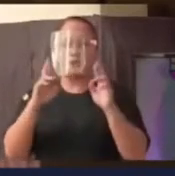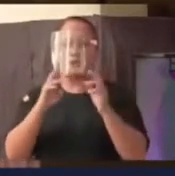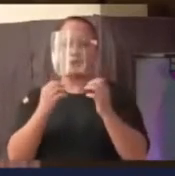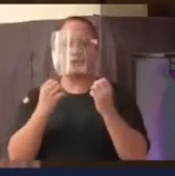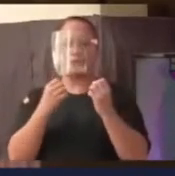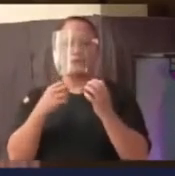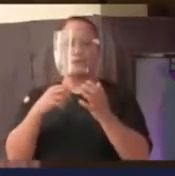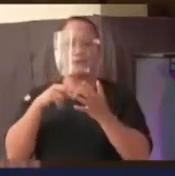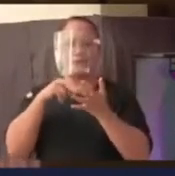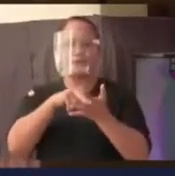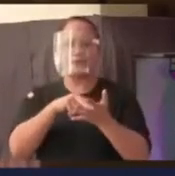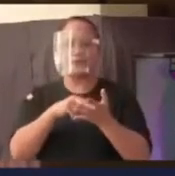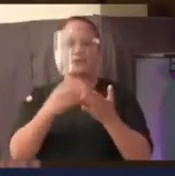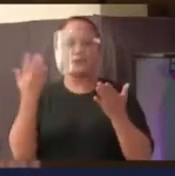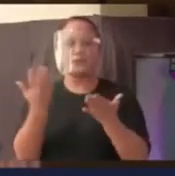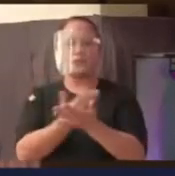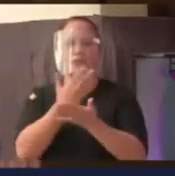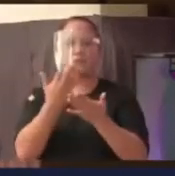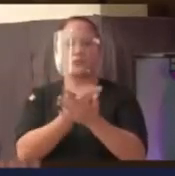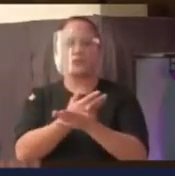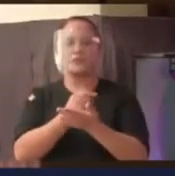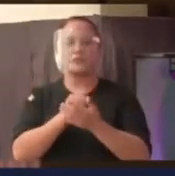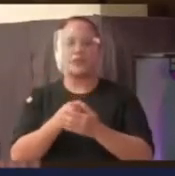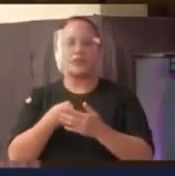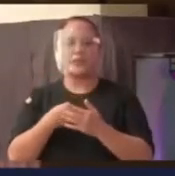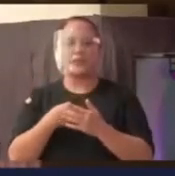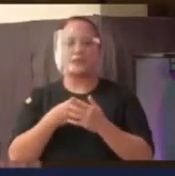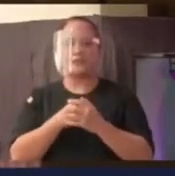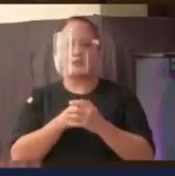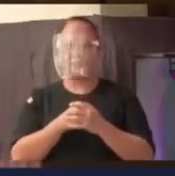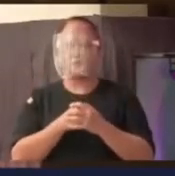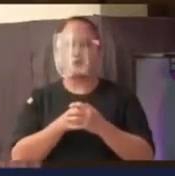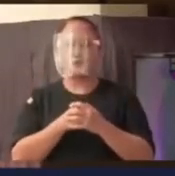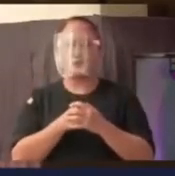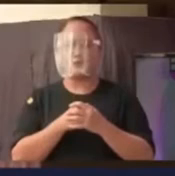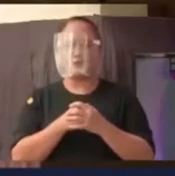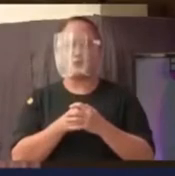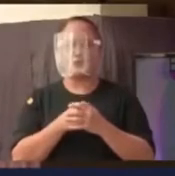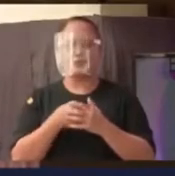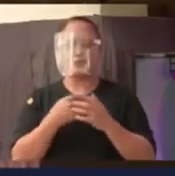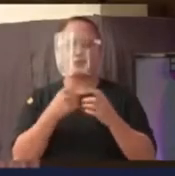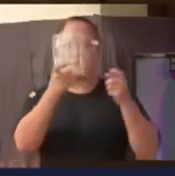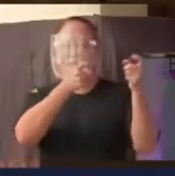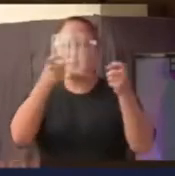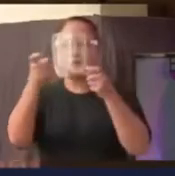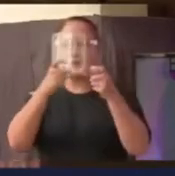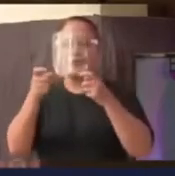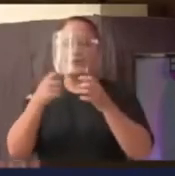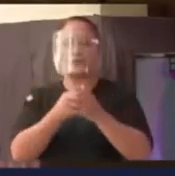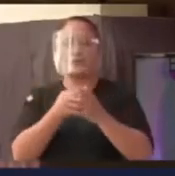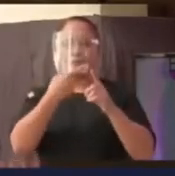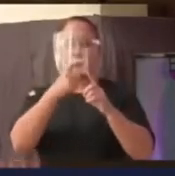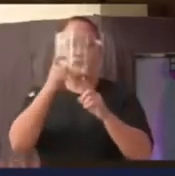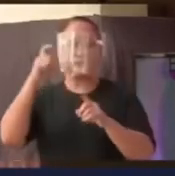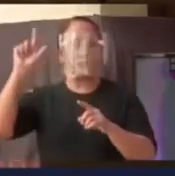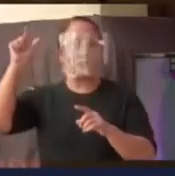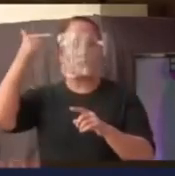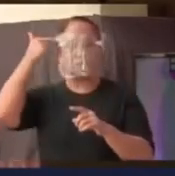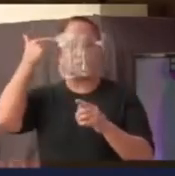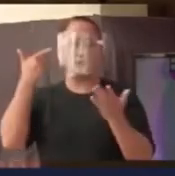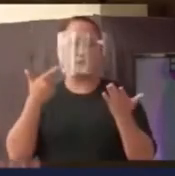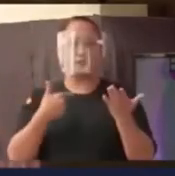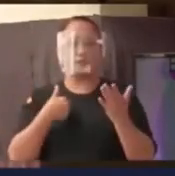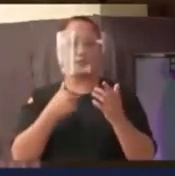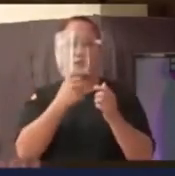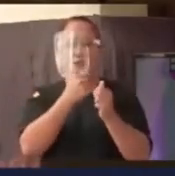isulong ang bago, matino at makataong pamamahala mula sa tuktok ng pamahalaan hanggang